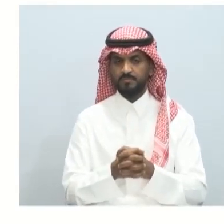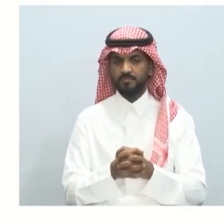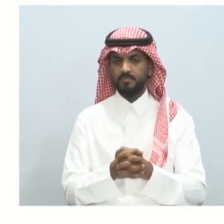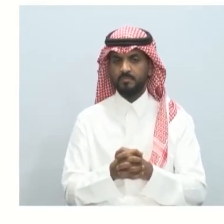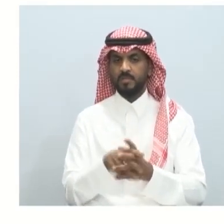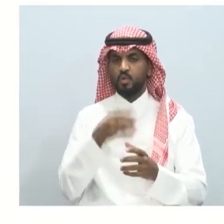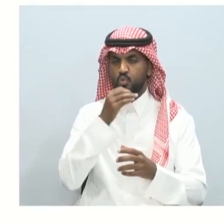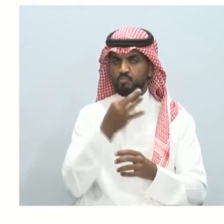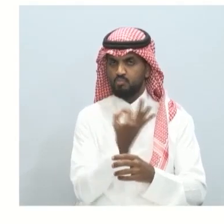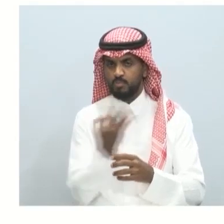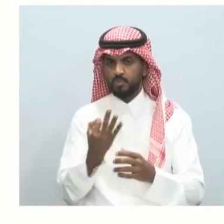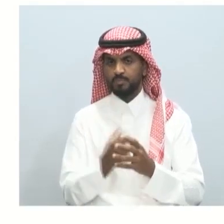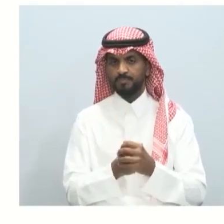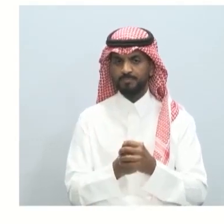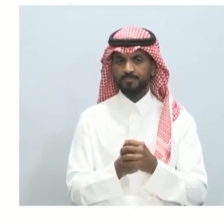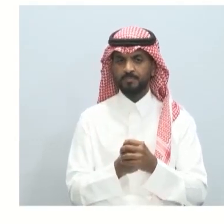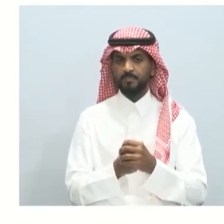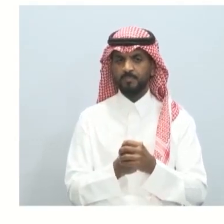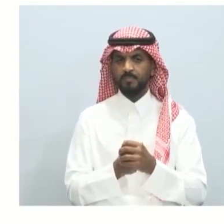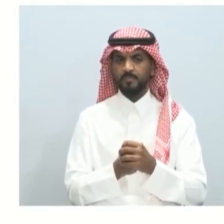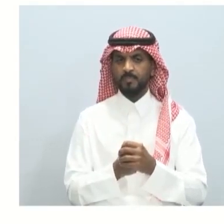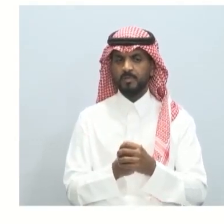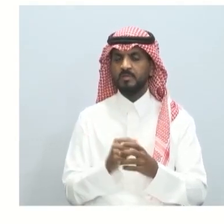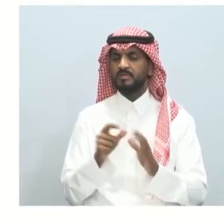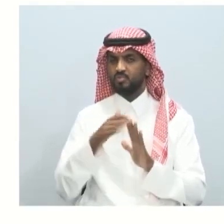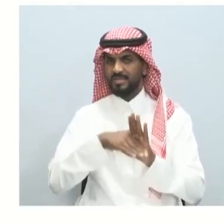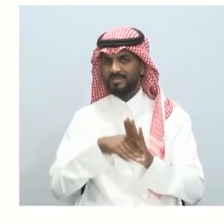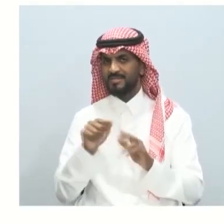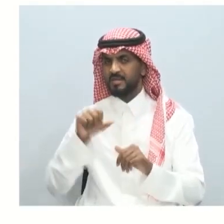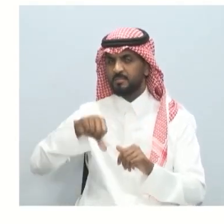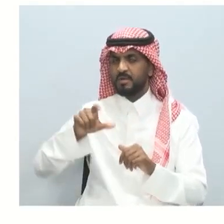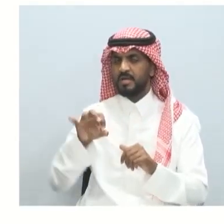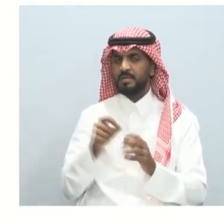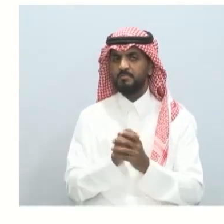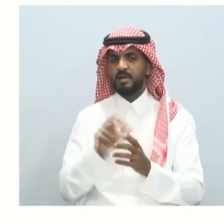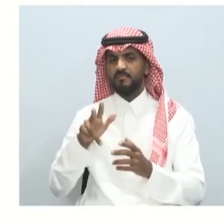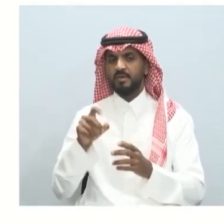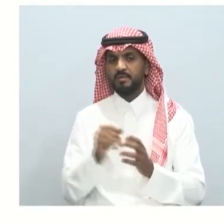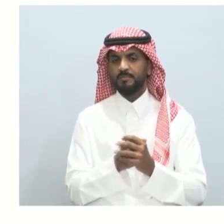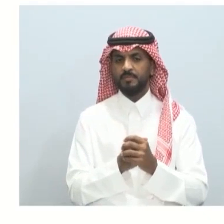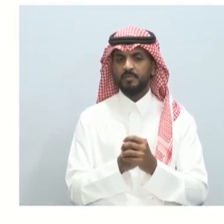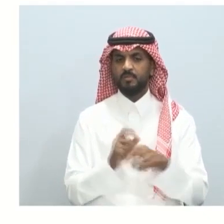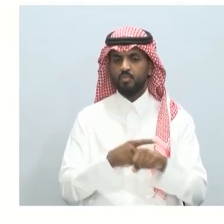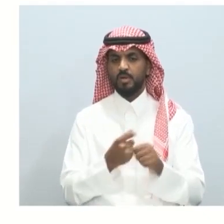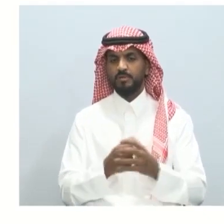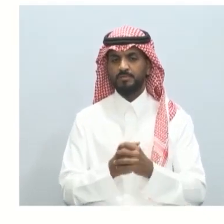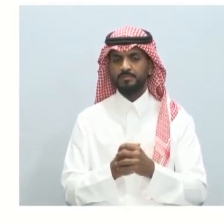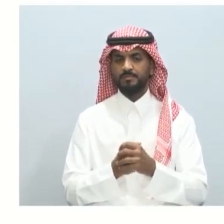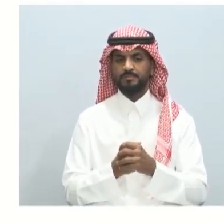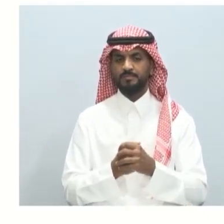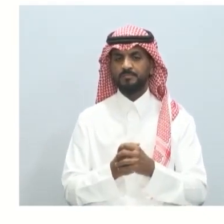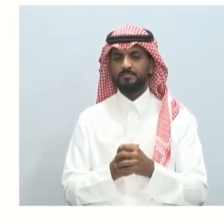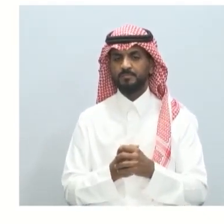الكوب المملوء هذا النص لابراهيم الفقي ايضا ضع مؤقتا واحسب ايضا سرعه